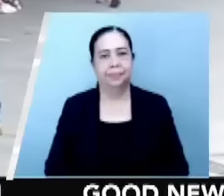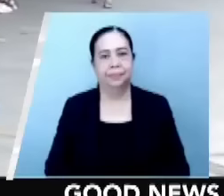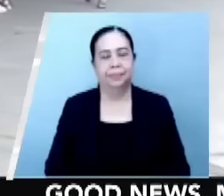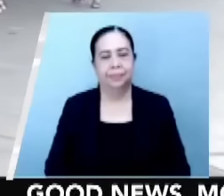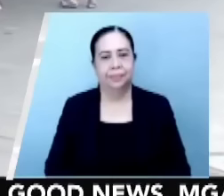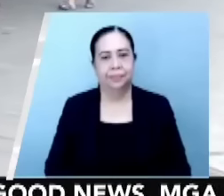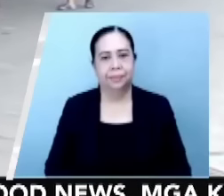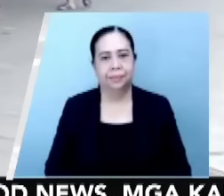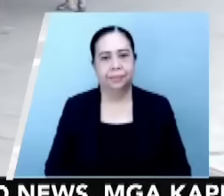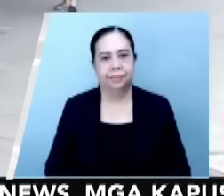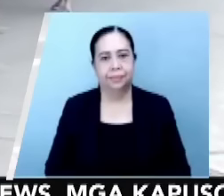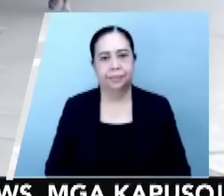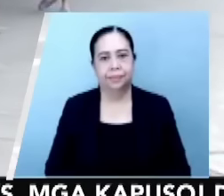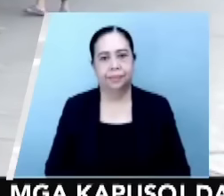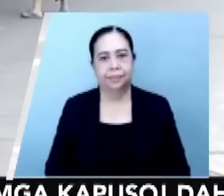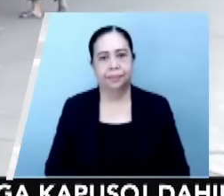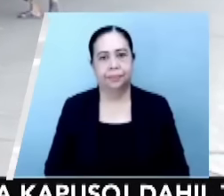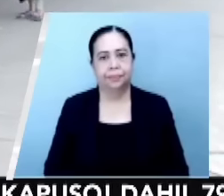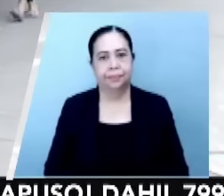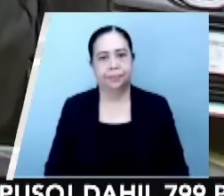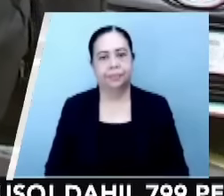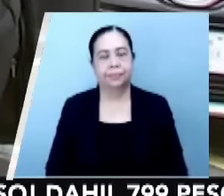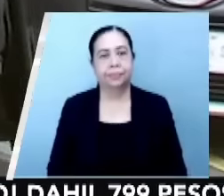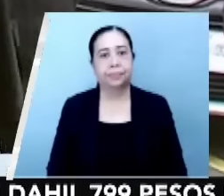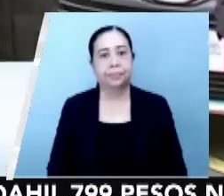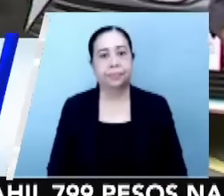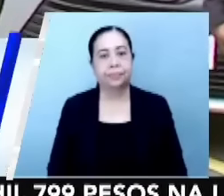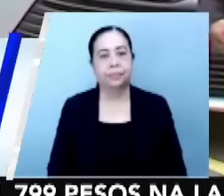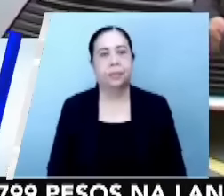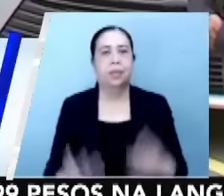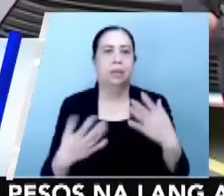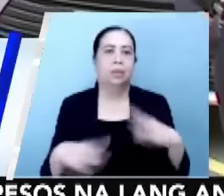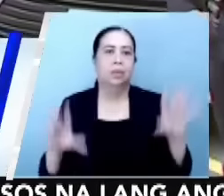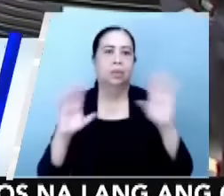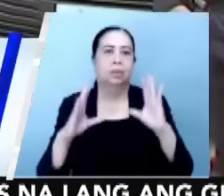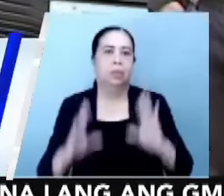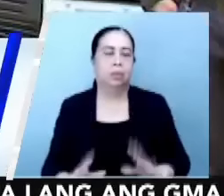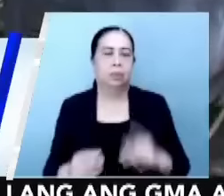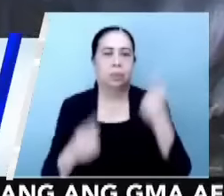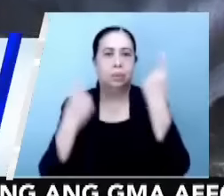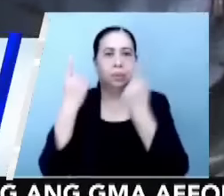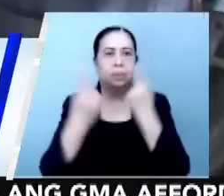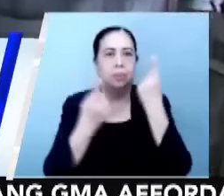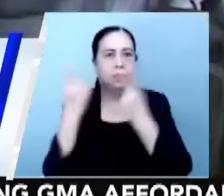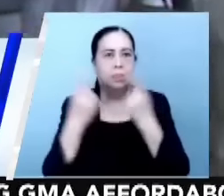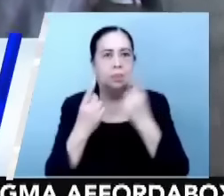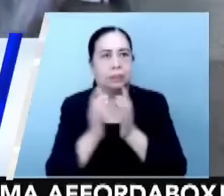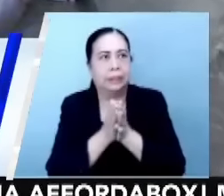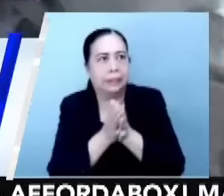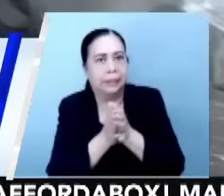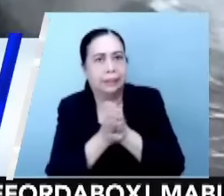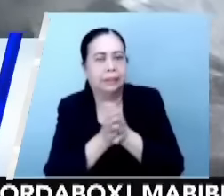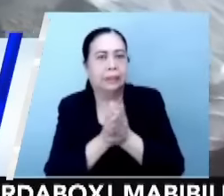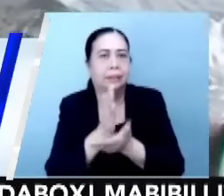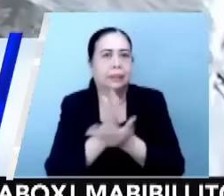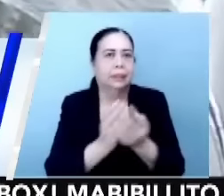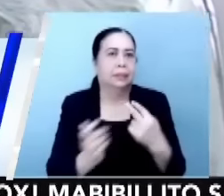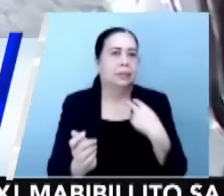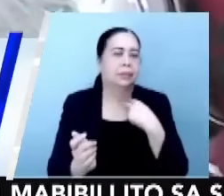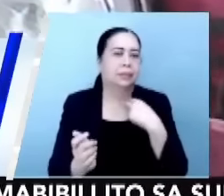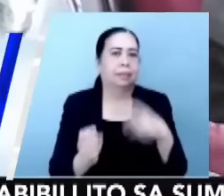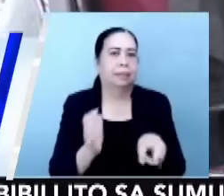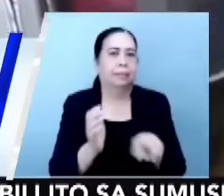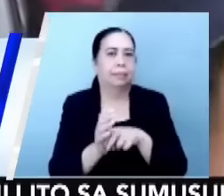Natuldukan na kanina ang agam-agam at pananabik ng ilang stranded na pasahero sa Manila